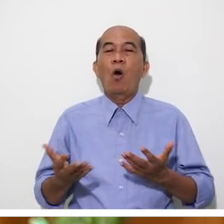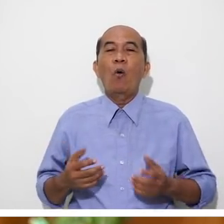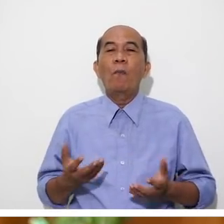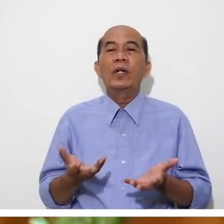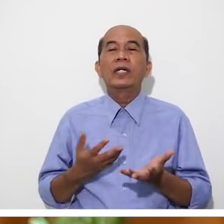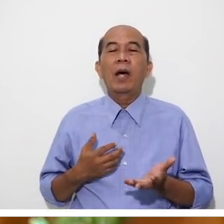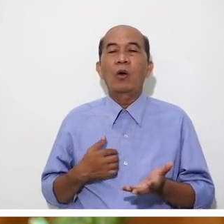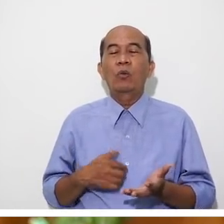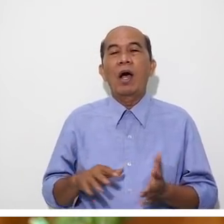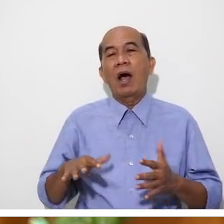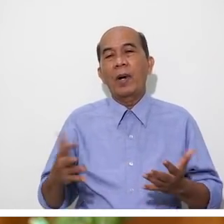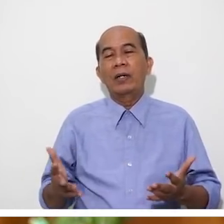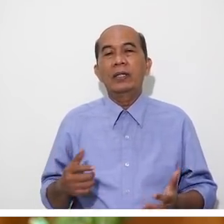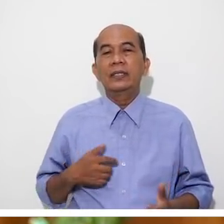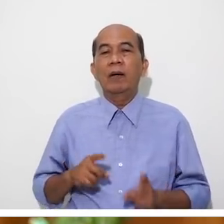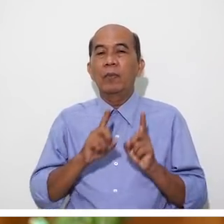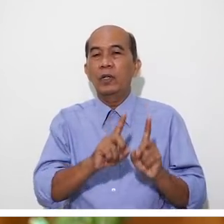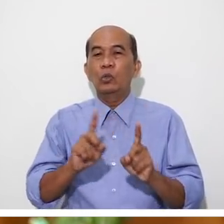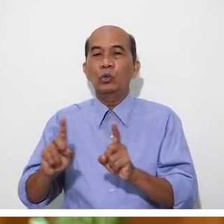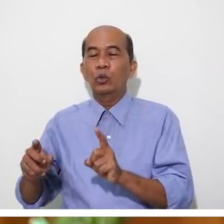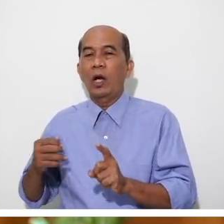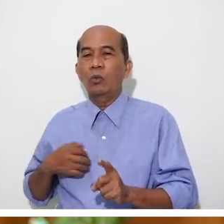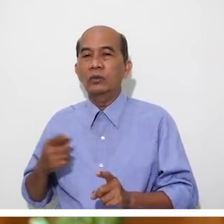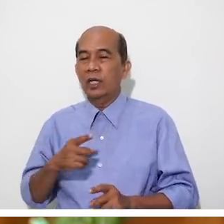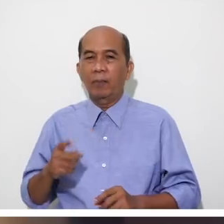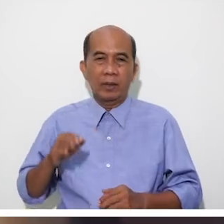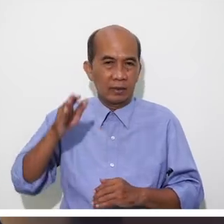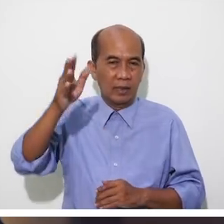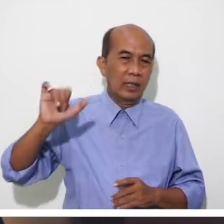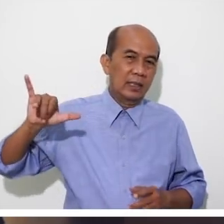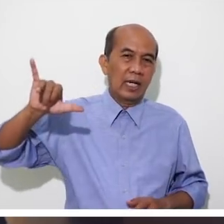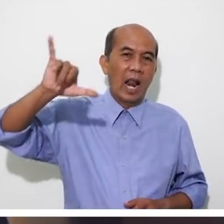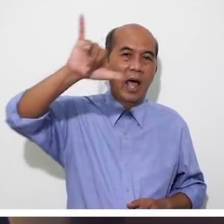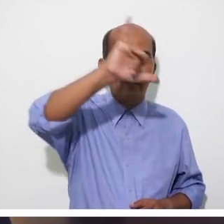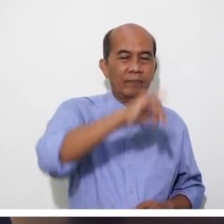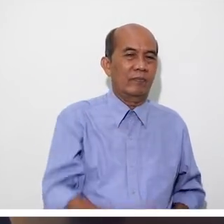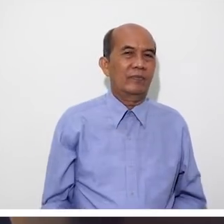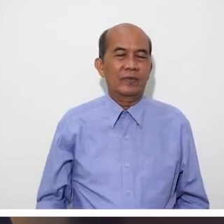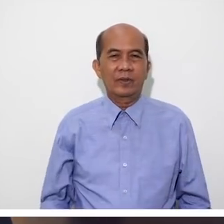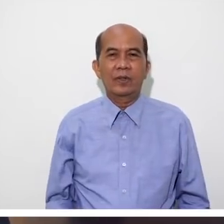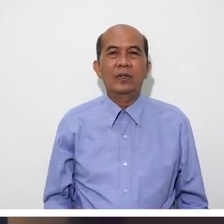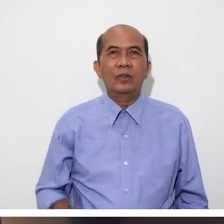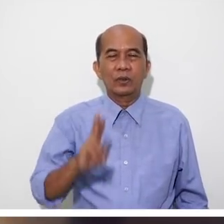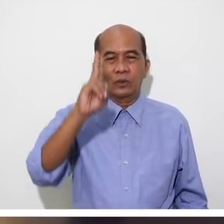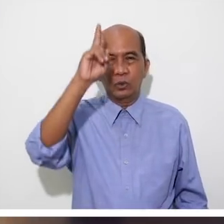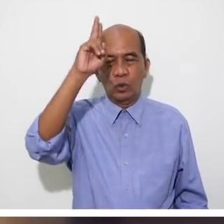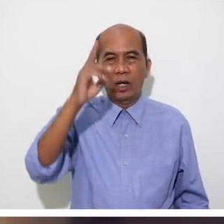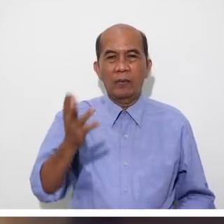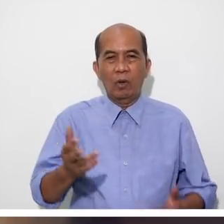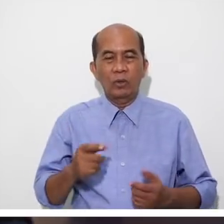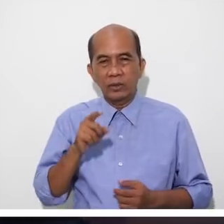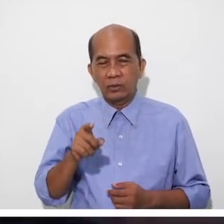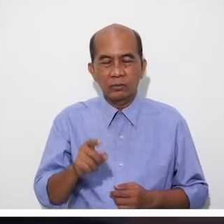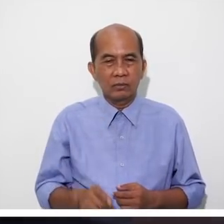adanya, dan yang mau menuntun aku sampai pada kekekalan. Itu yang Tuhan mau. Namun, saudara, Tuhan